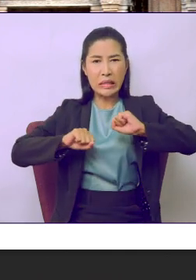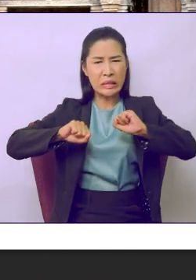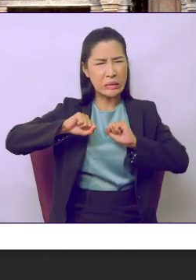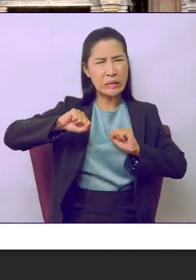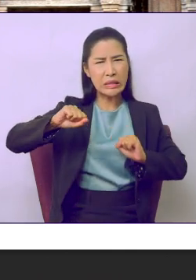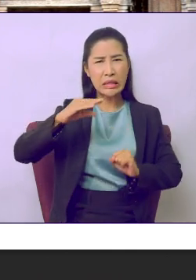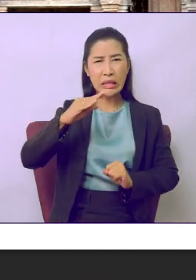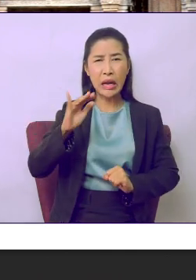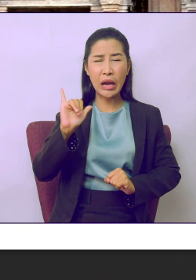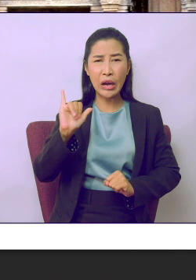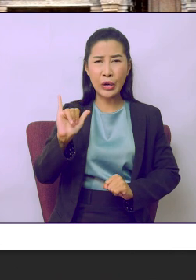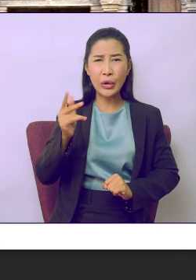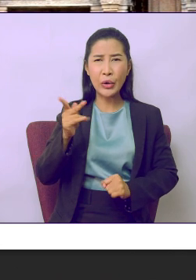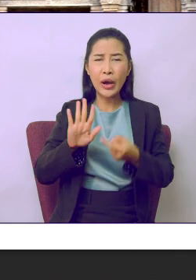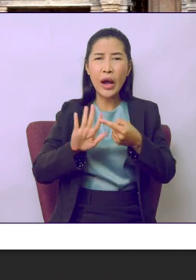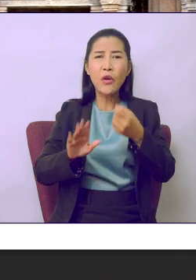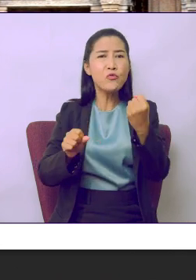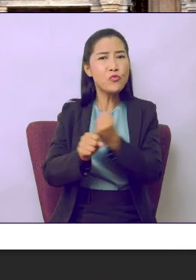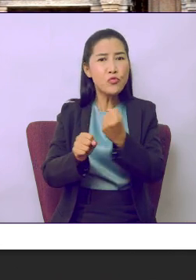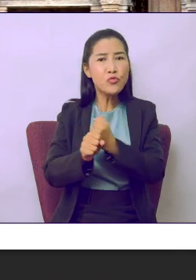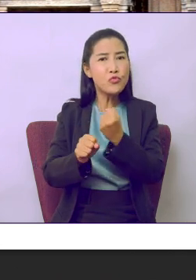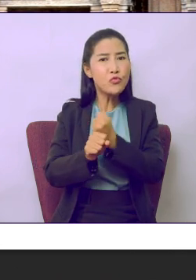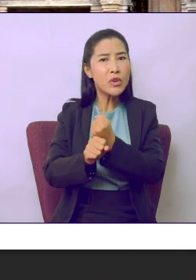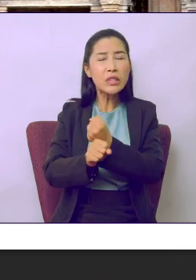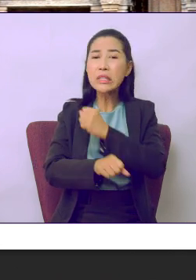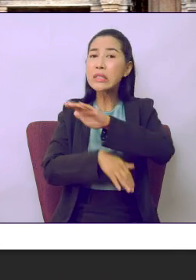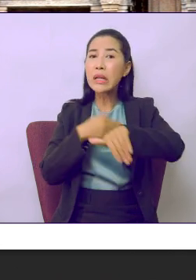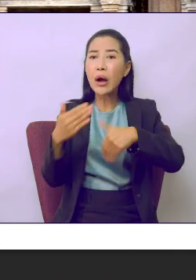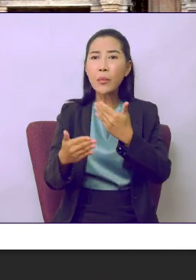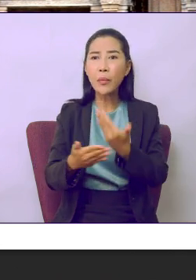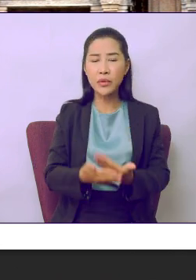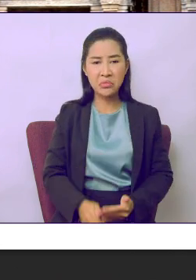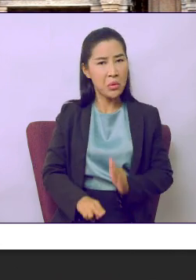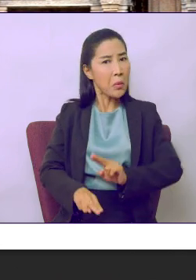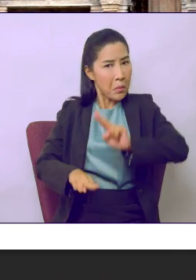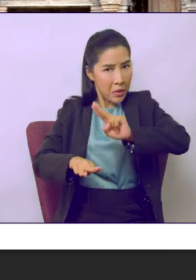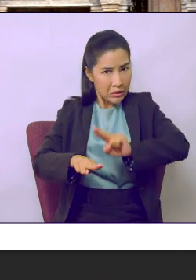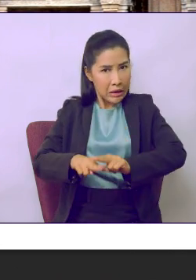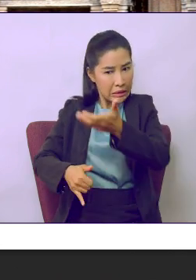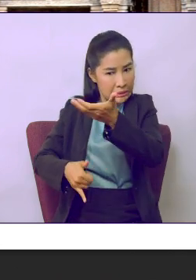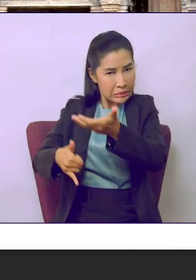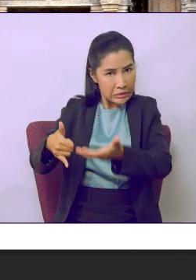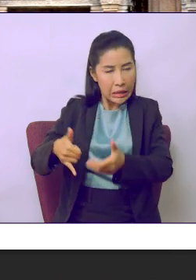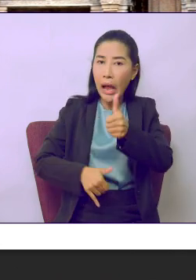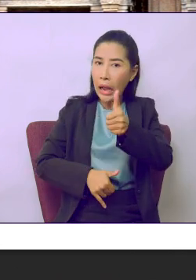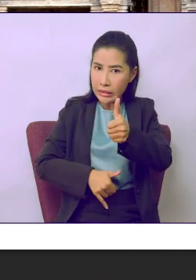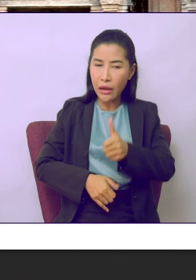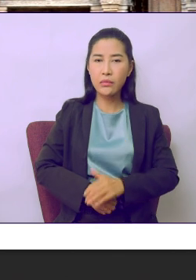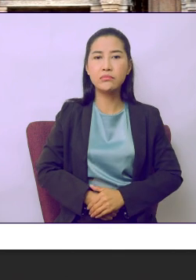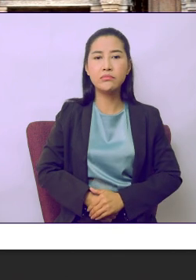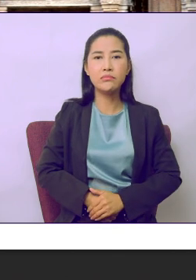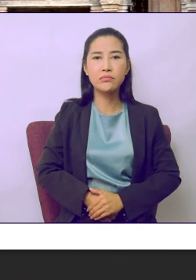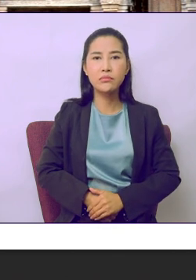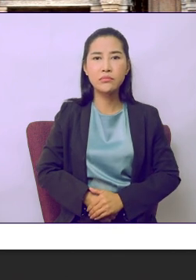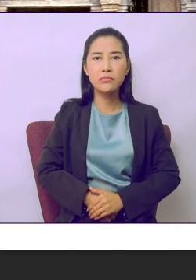ยังต้องใช้ท่าเนี้ยในการทำอยู่นะครับฝึกท่าทั้งหมดเนี่ยนะครับเราต้องมานั่งท่านี้ให้ได้นะครับเเรียกว่ามหาอัสนะนะครับเป็น